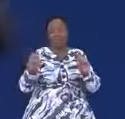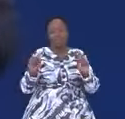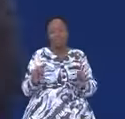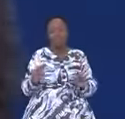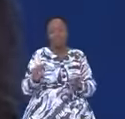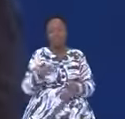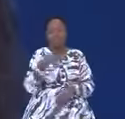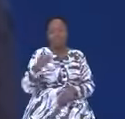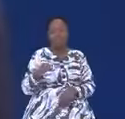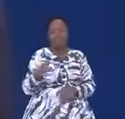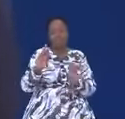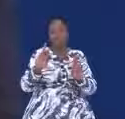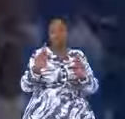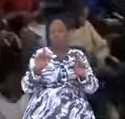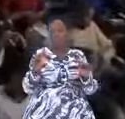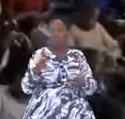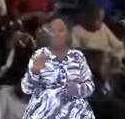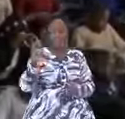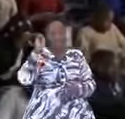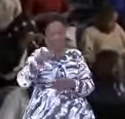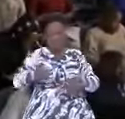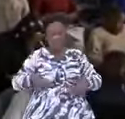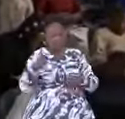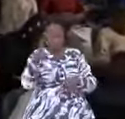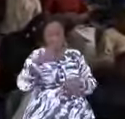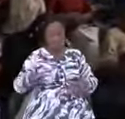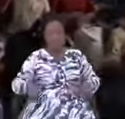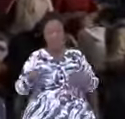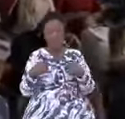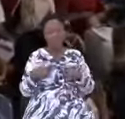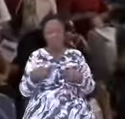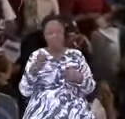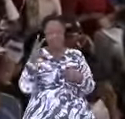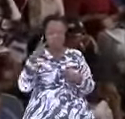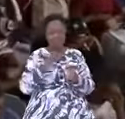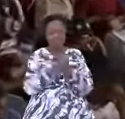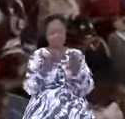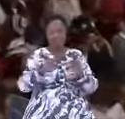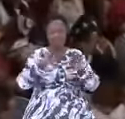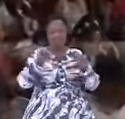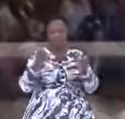jean chapitre 3